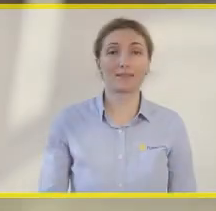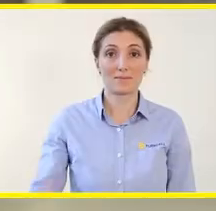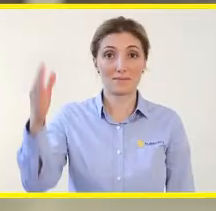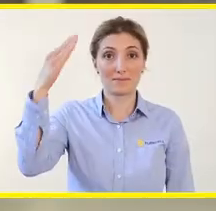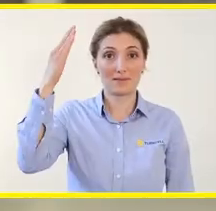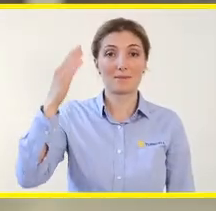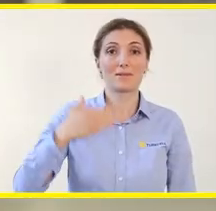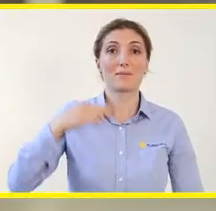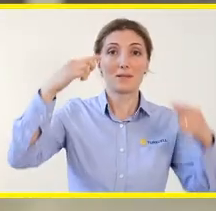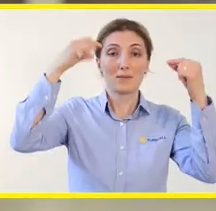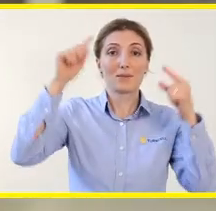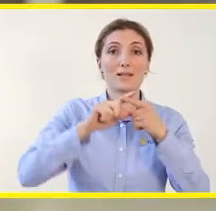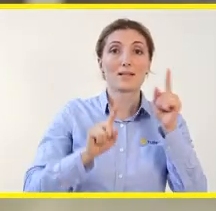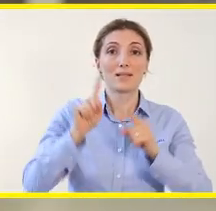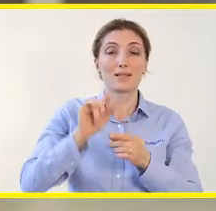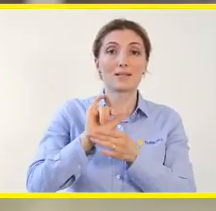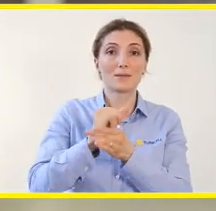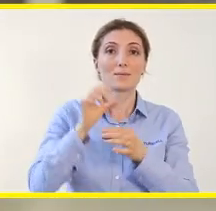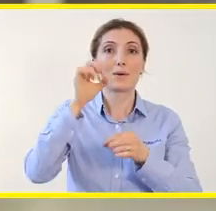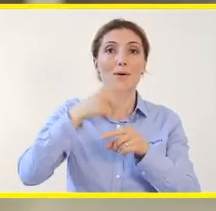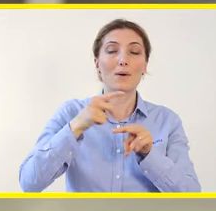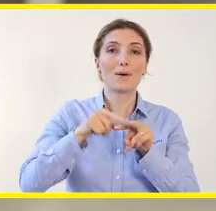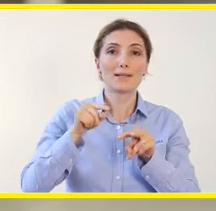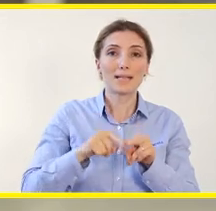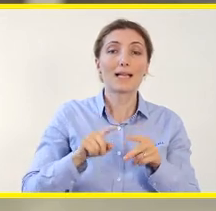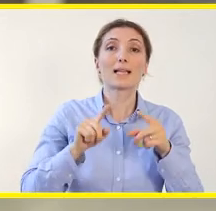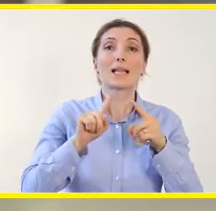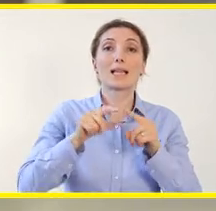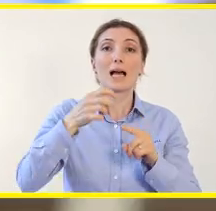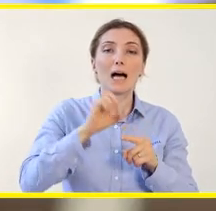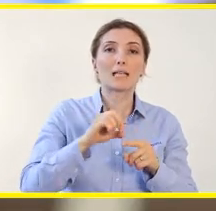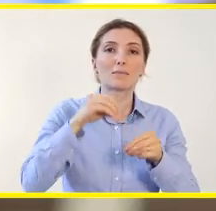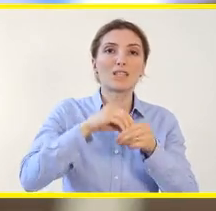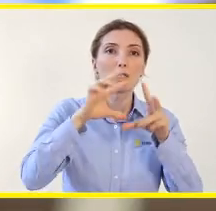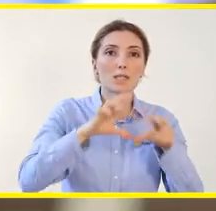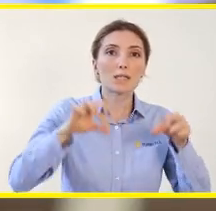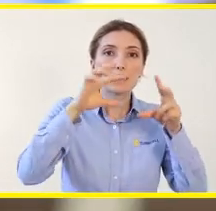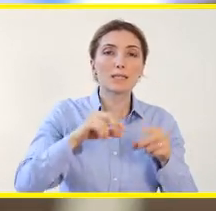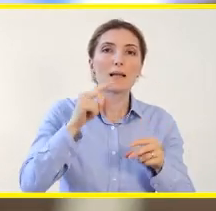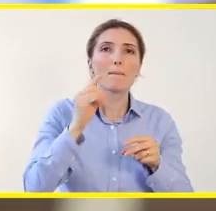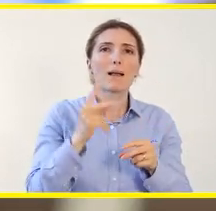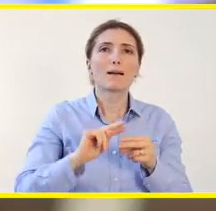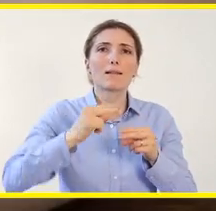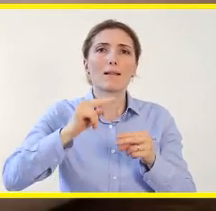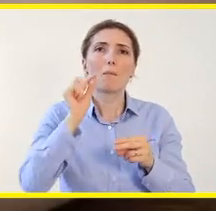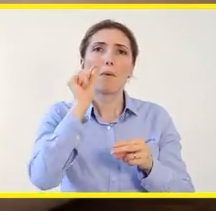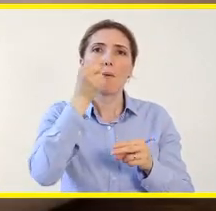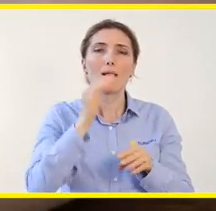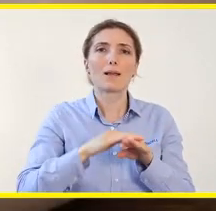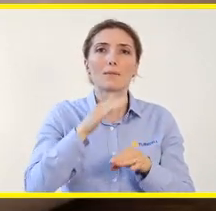Merhaba, ben Turkcell Teknoloji Danışmanınız Ozan. Turkcell T60'ın kurulumunu birkaç adımda kolayca yapabilirsiniz.